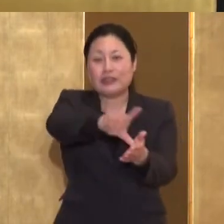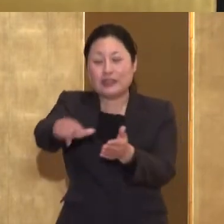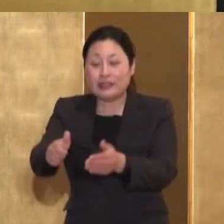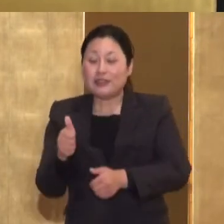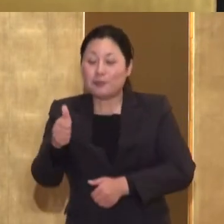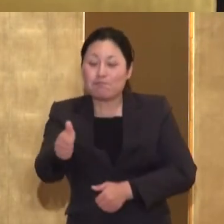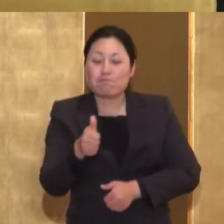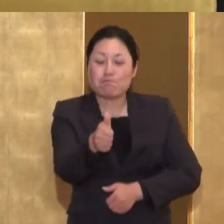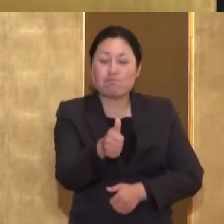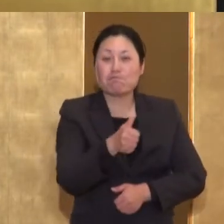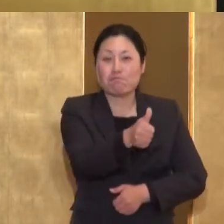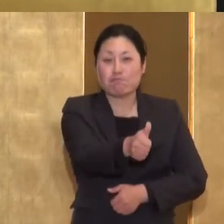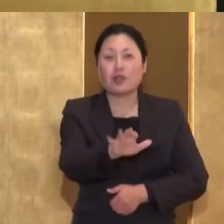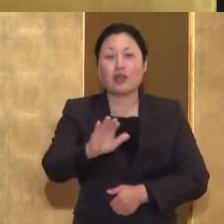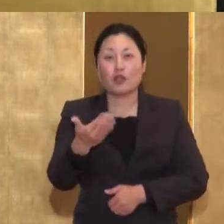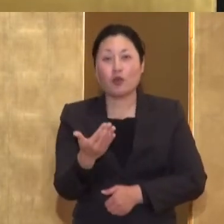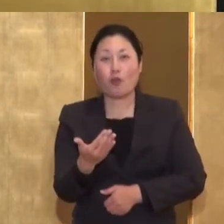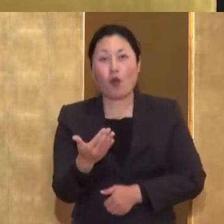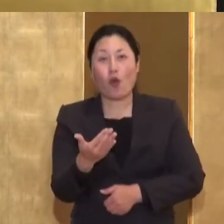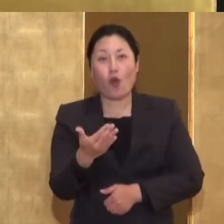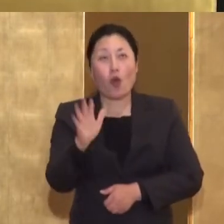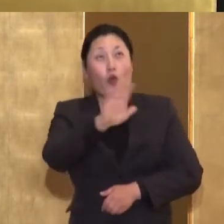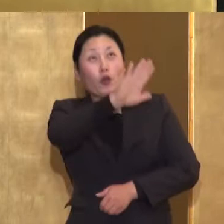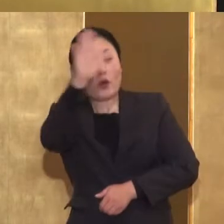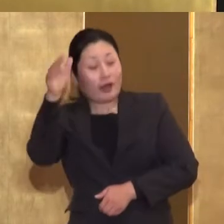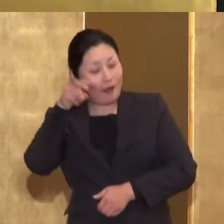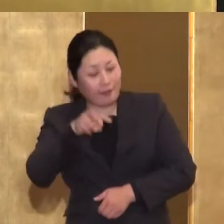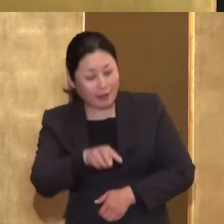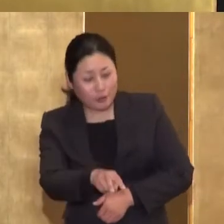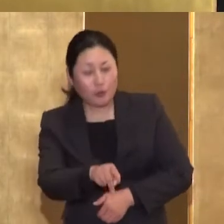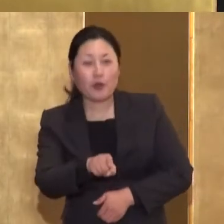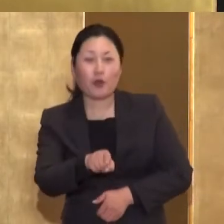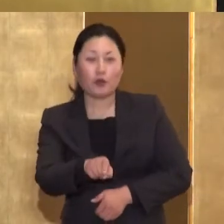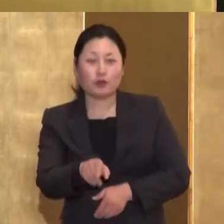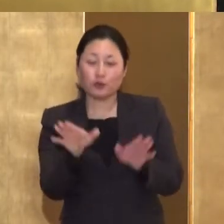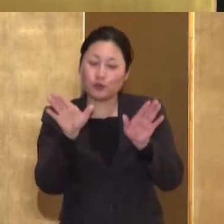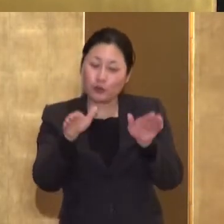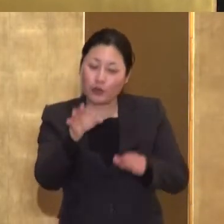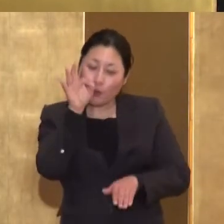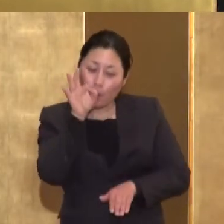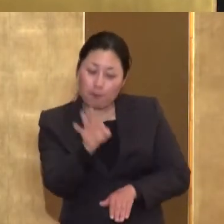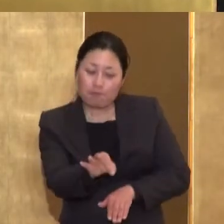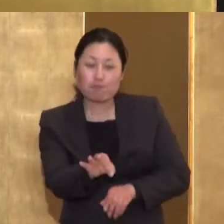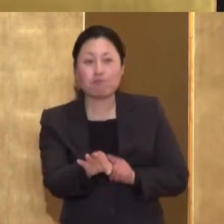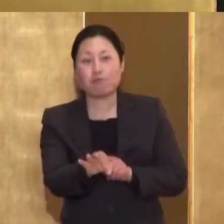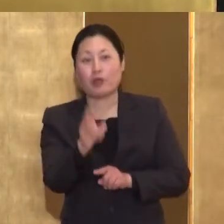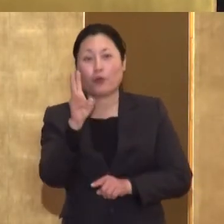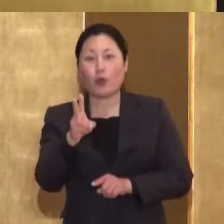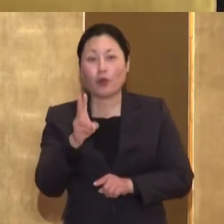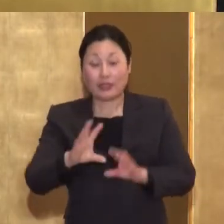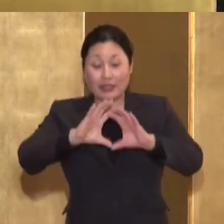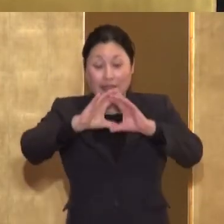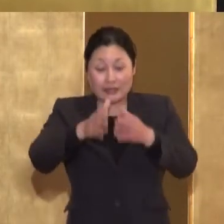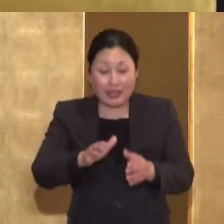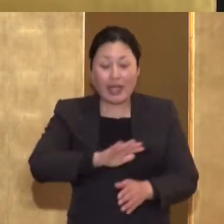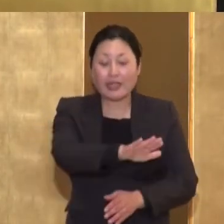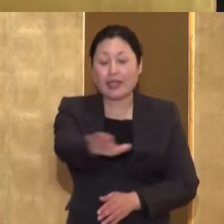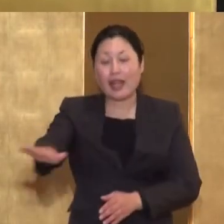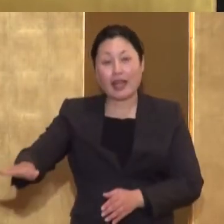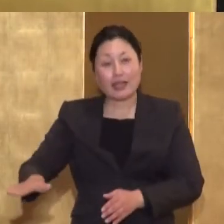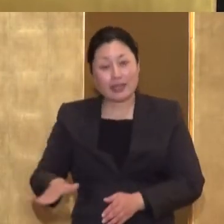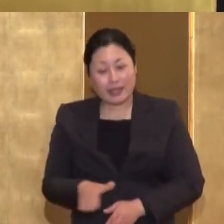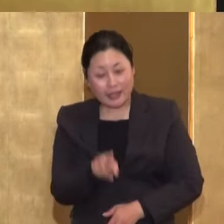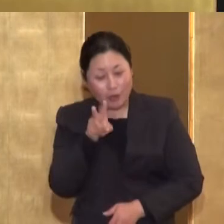が、空から大地を見下ろす鳥の目のように世界地図全体を俯瞰し